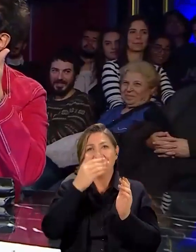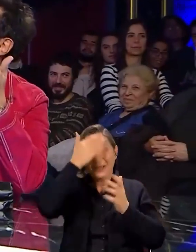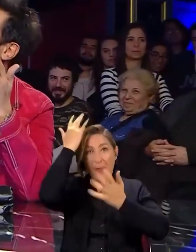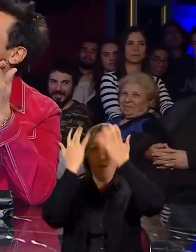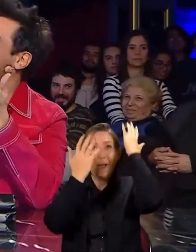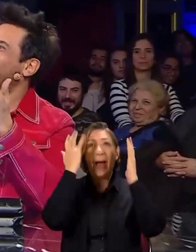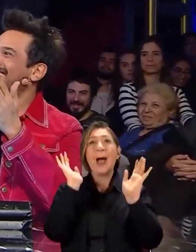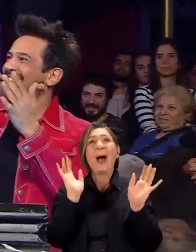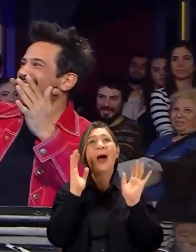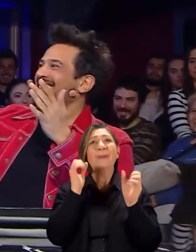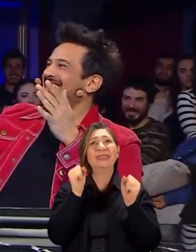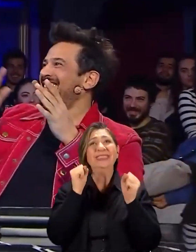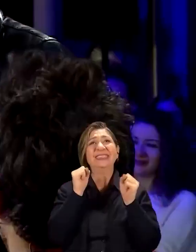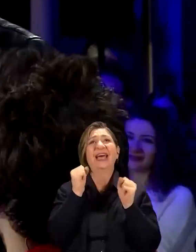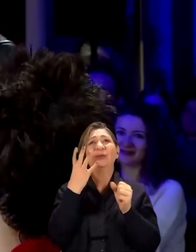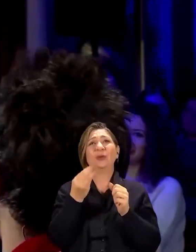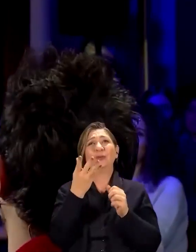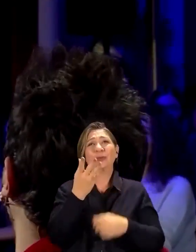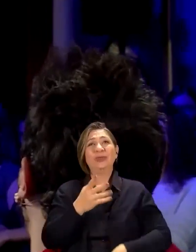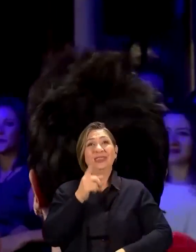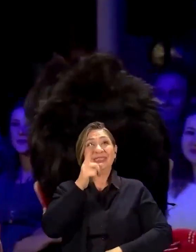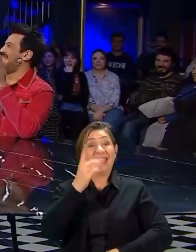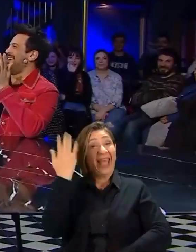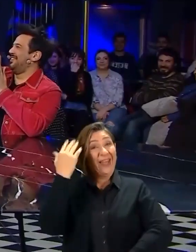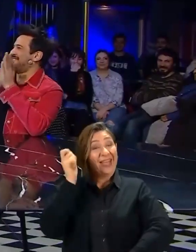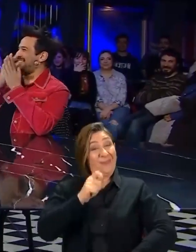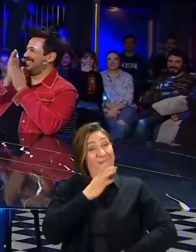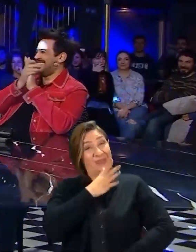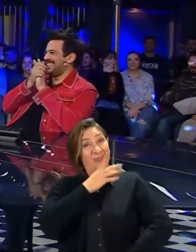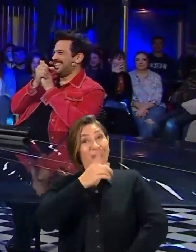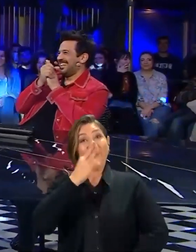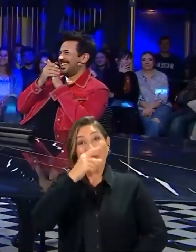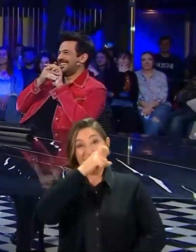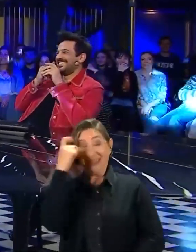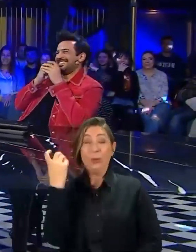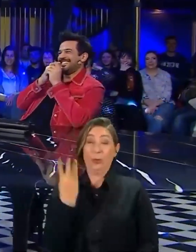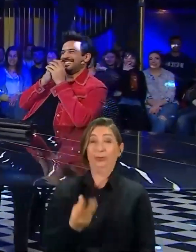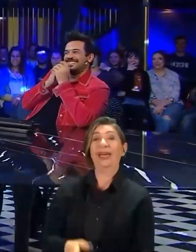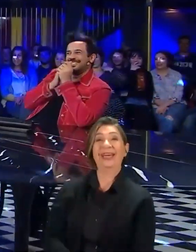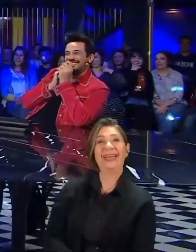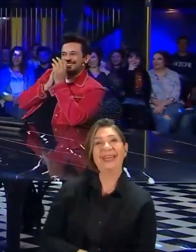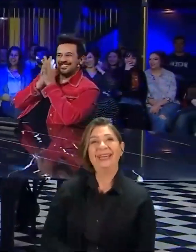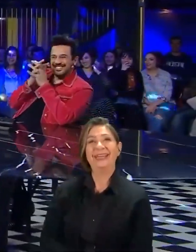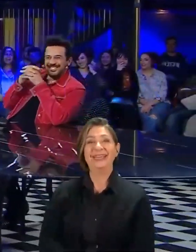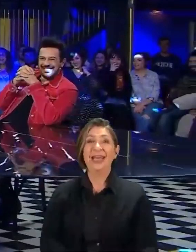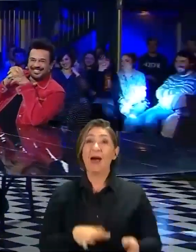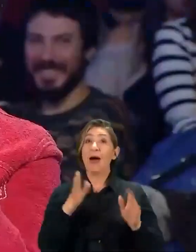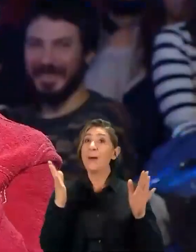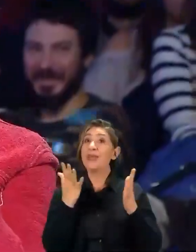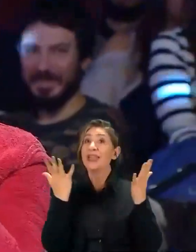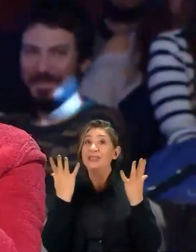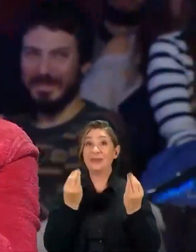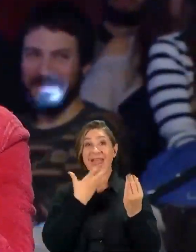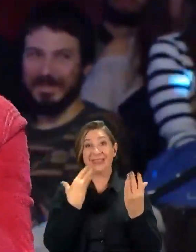di Aman sert çok sert olmuş Çok sıcak olacak evet yani Ama nasıl